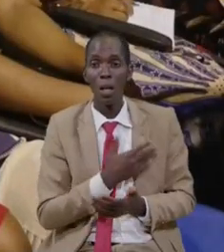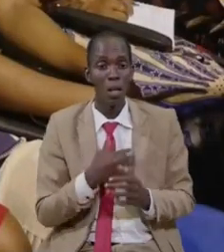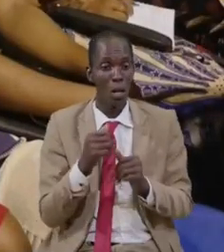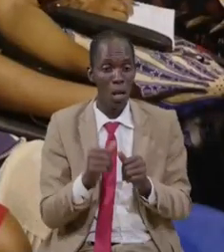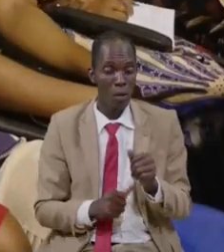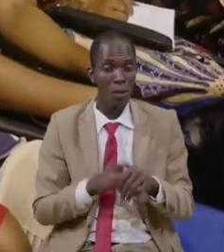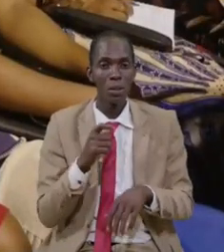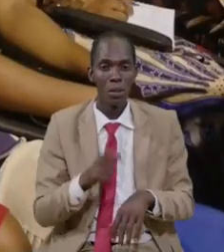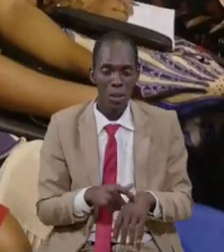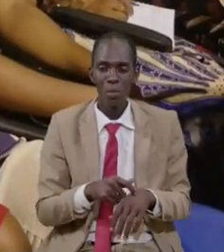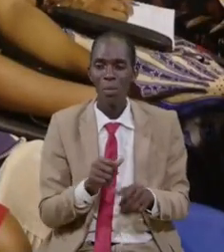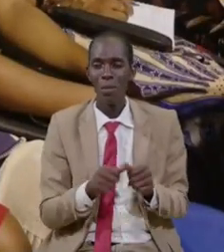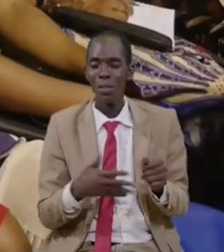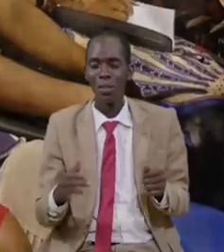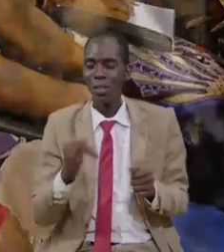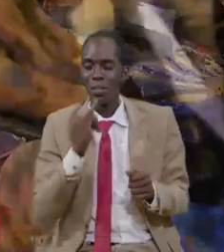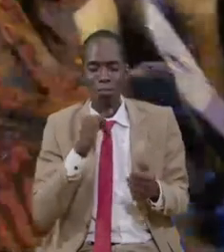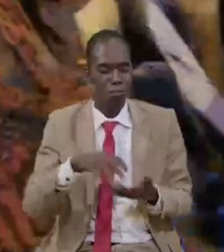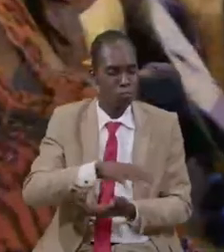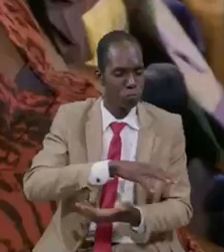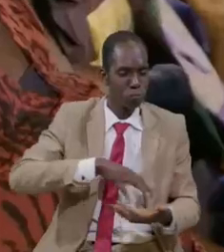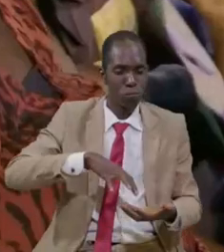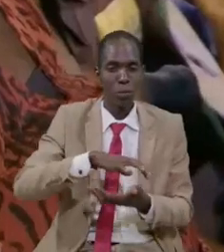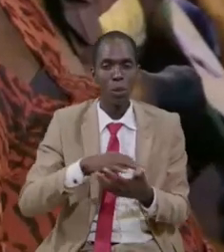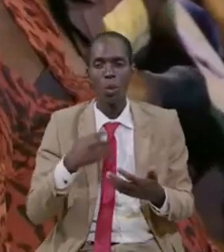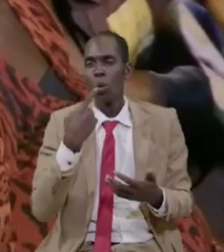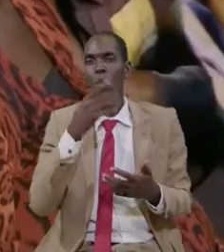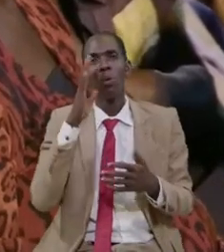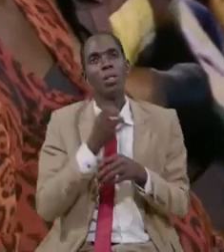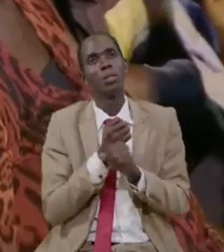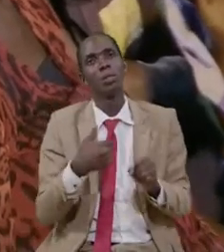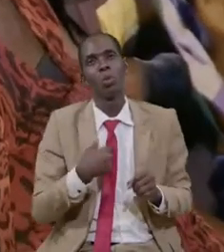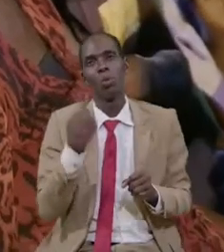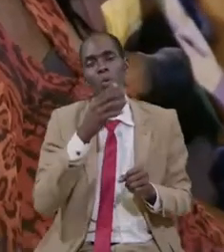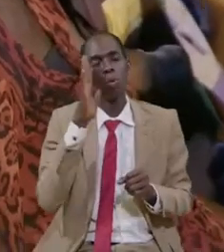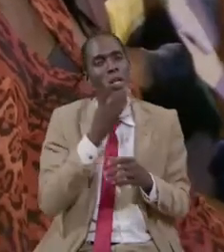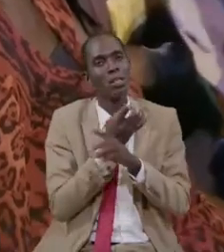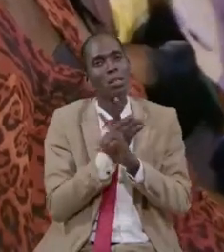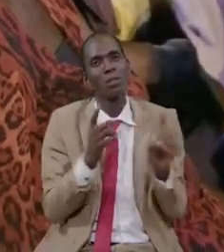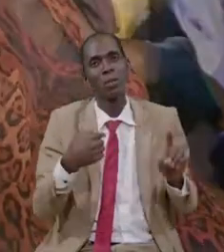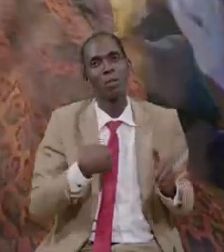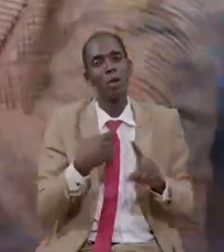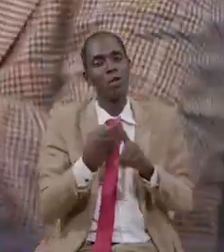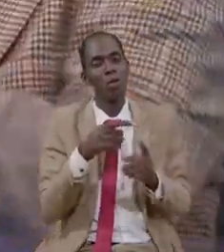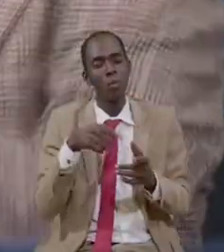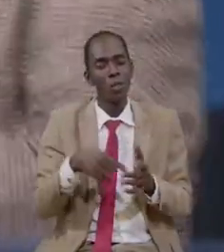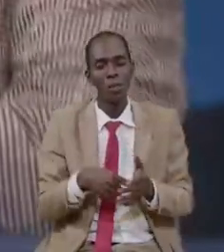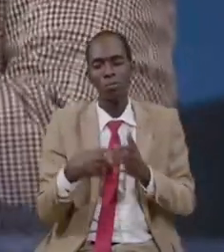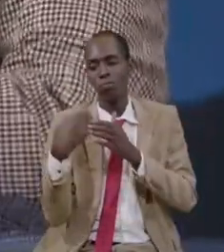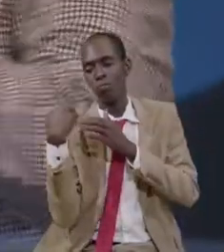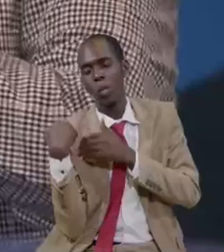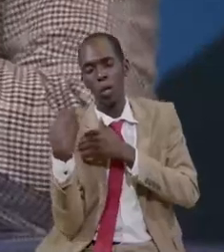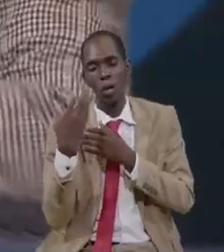fois maintenant, tout est aggravé. Qui va me délivrer de ce corps du